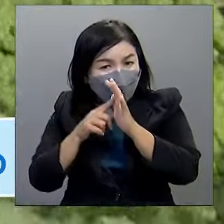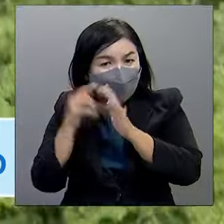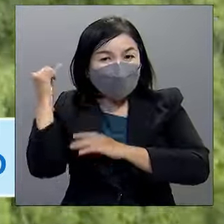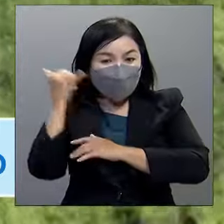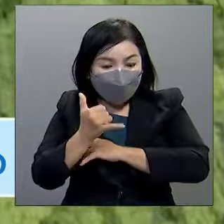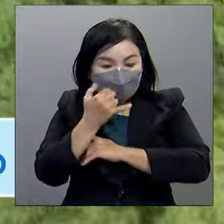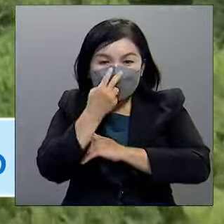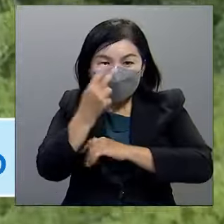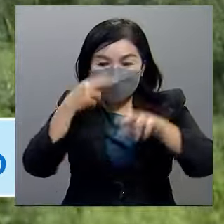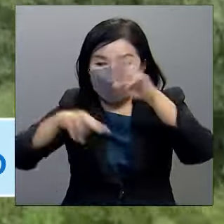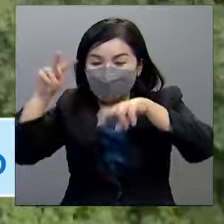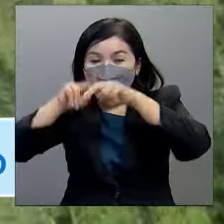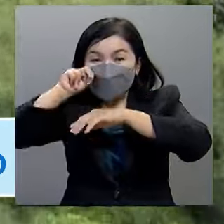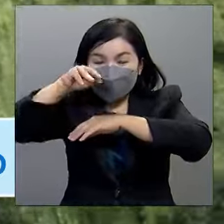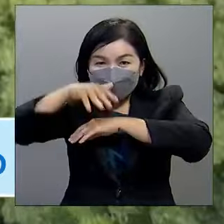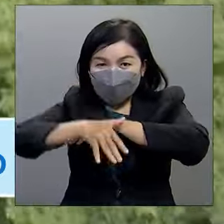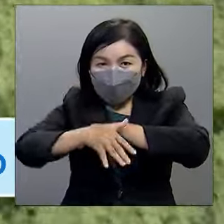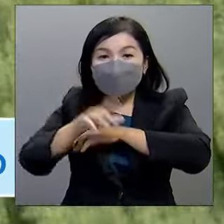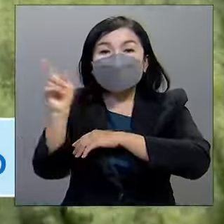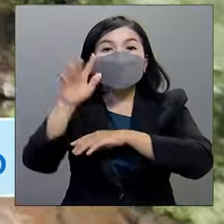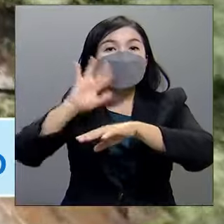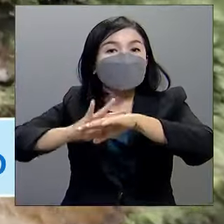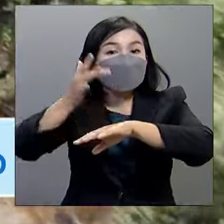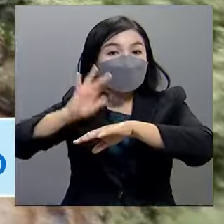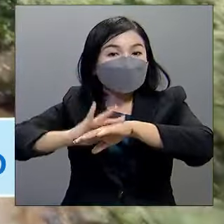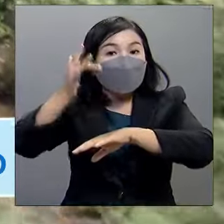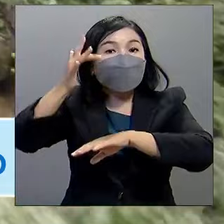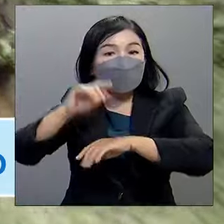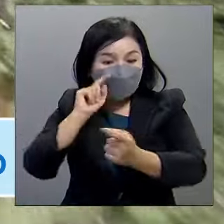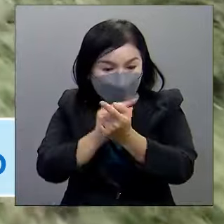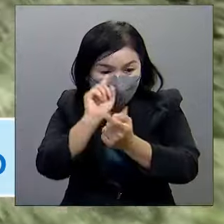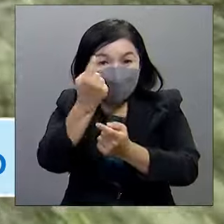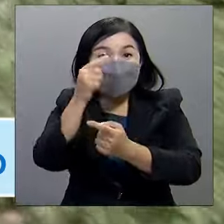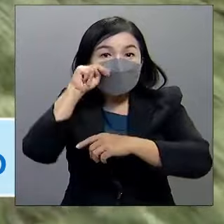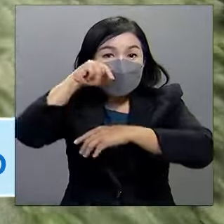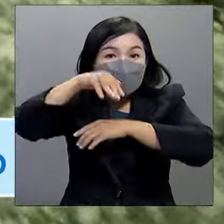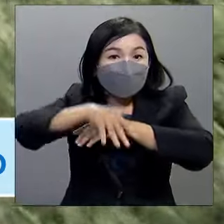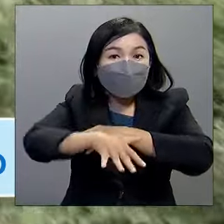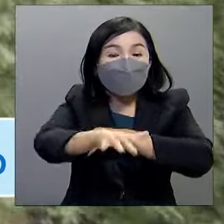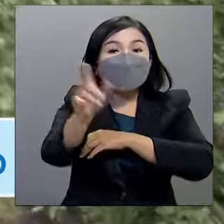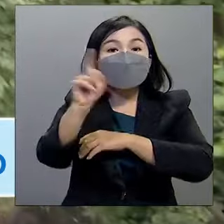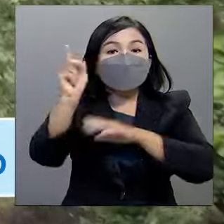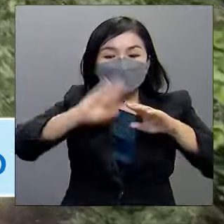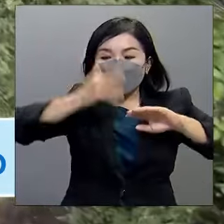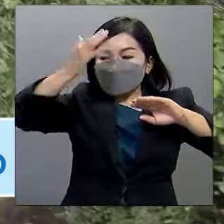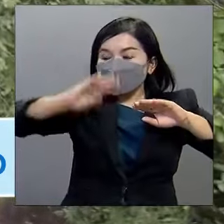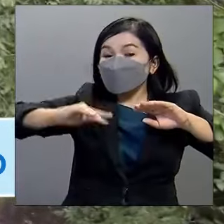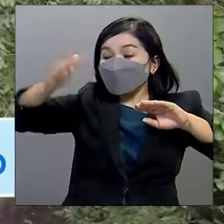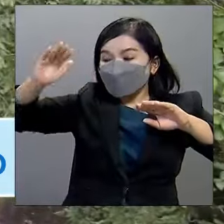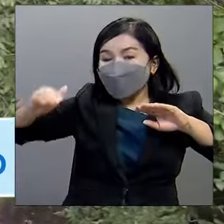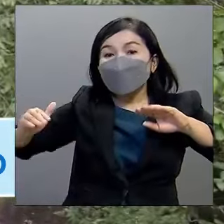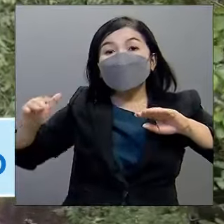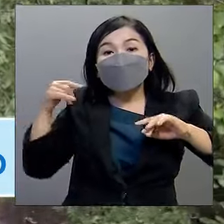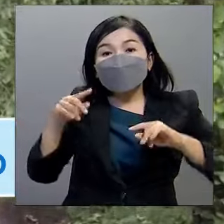อ่างปลากั้งนะคะซึ่งเป็นน้ำตกธรรมชาติที่มีการค้นพบใหม่อยู่ในบริเวณภูหมากพริกและก็ภูเปาะ